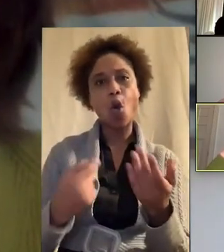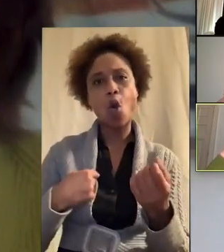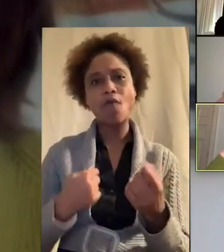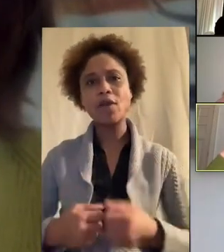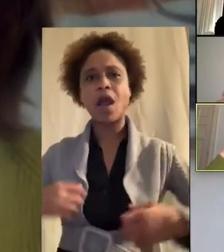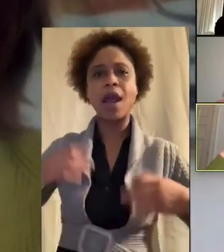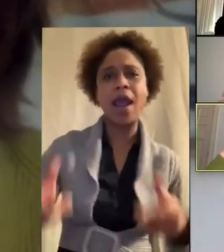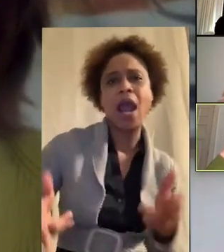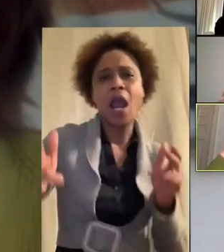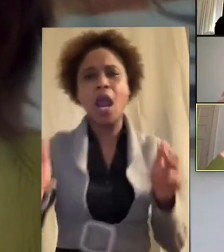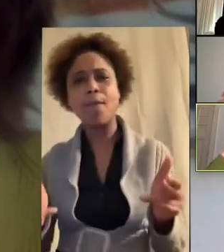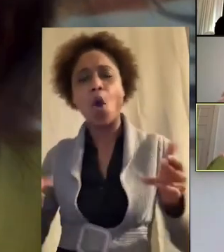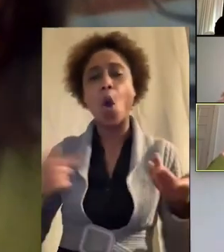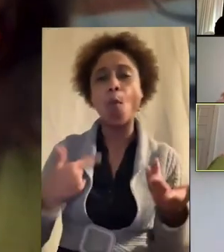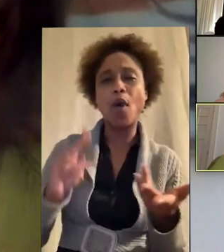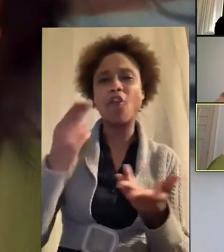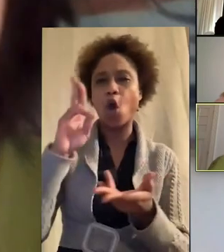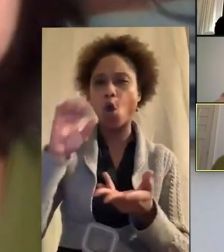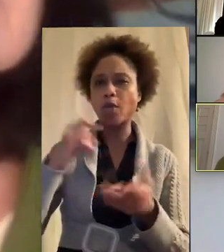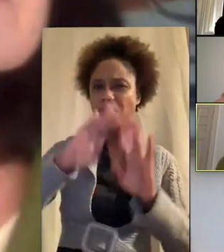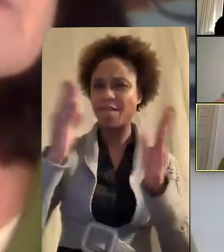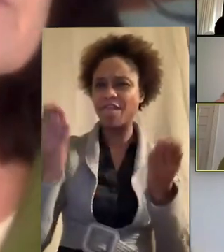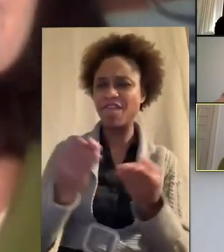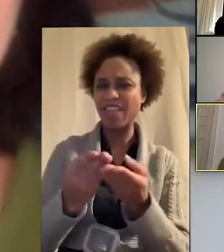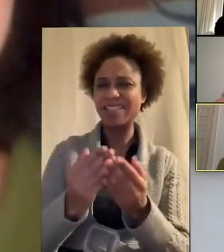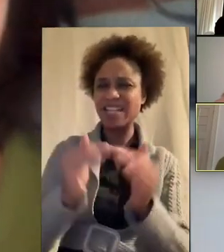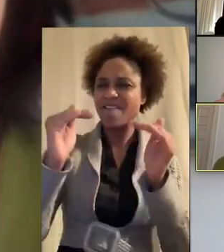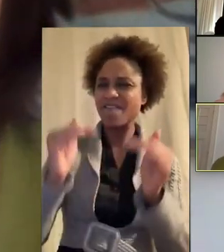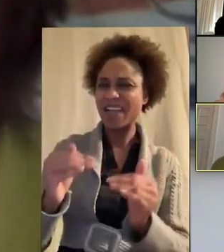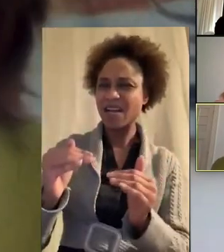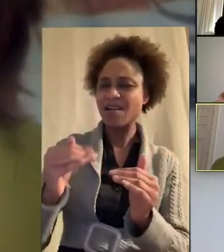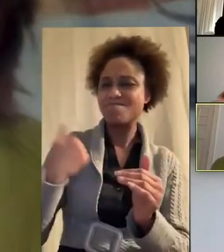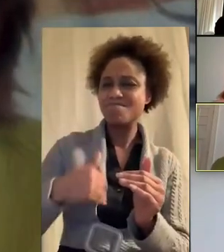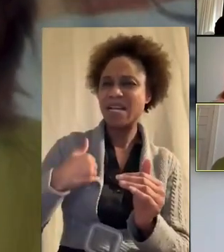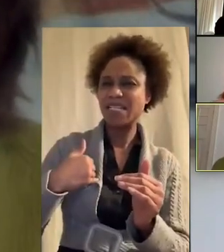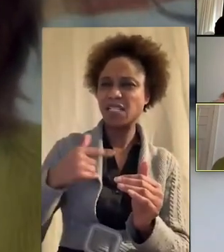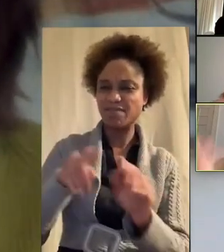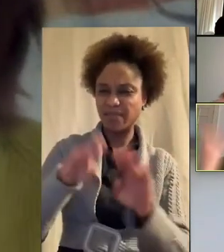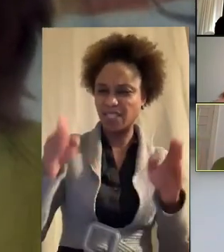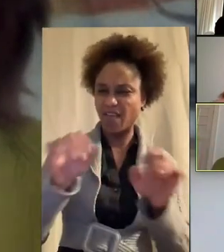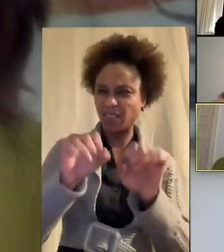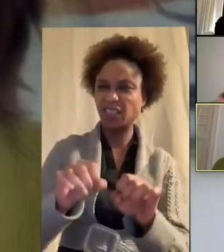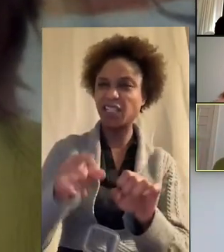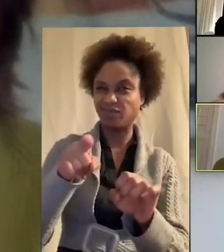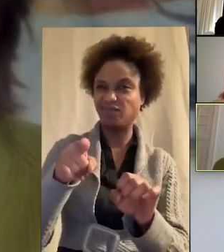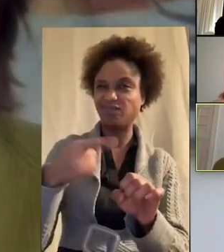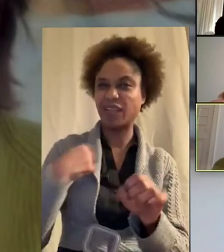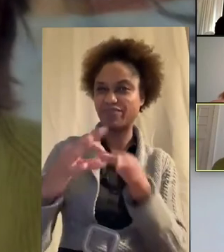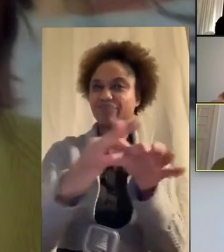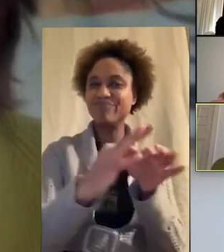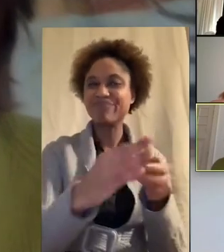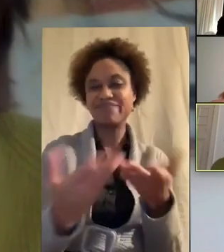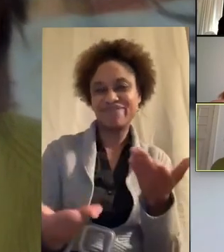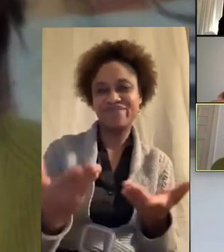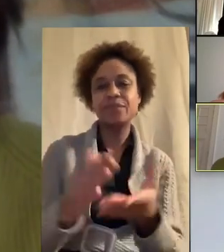voor dove mensen speelt de kwestie dat ze vaak niet kunnen bellen, terwijl dat dan wel